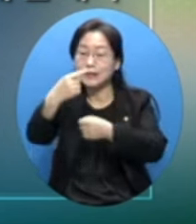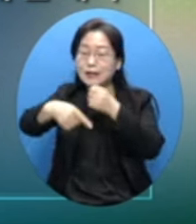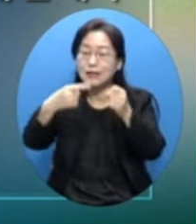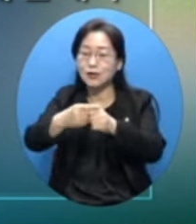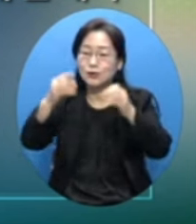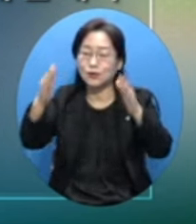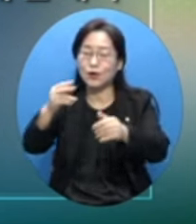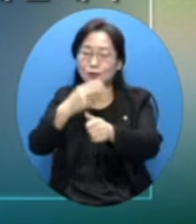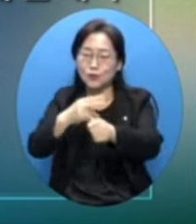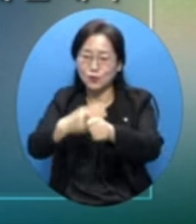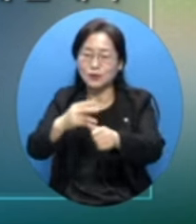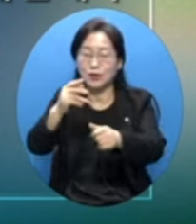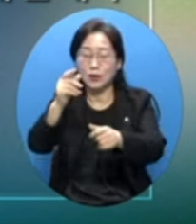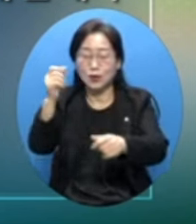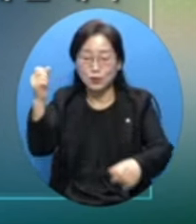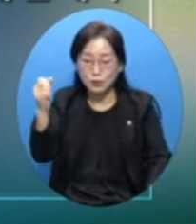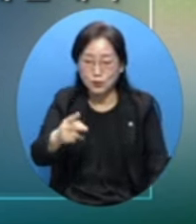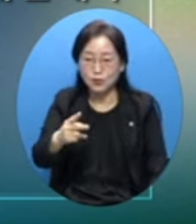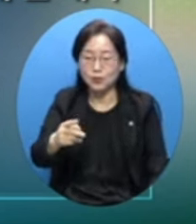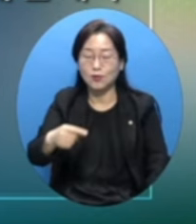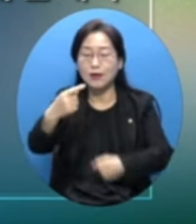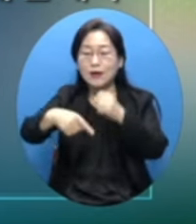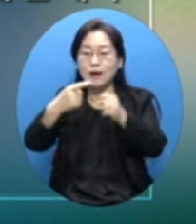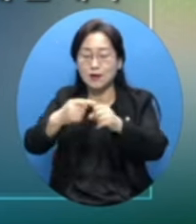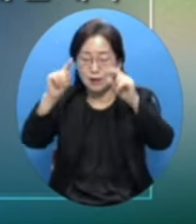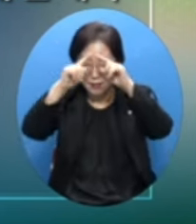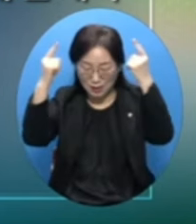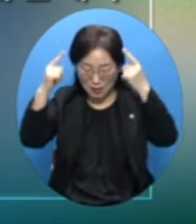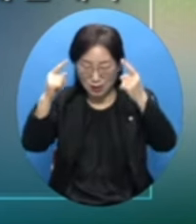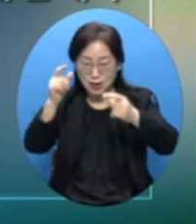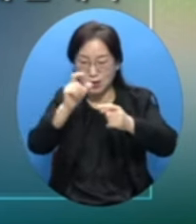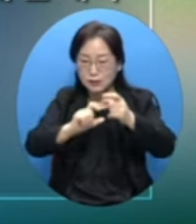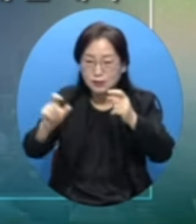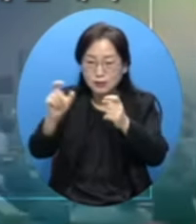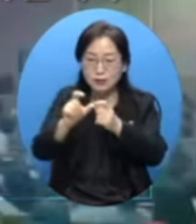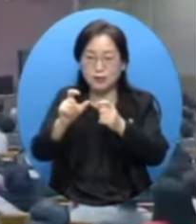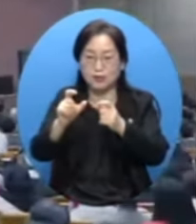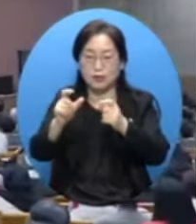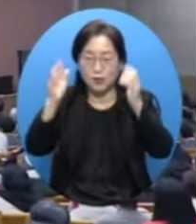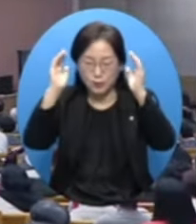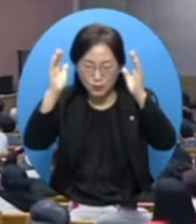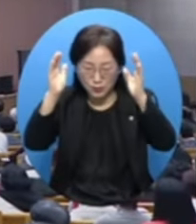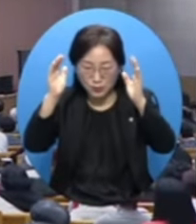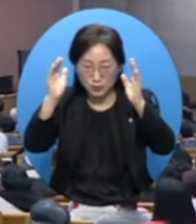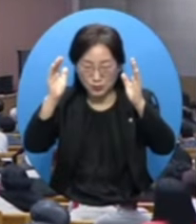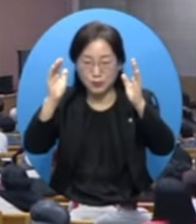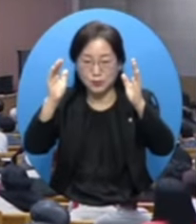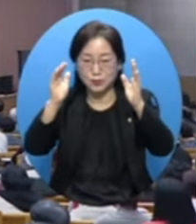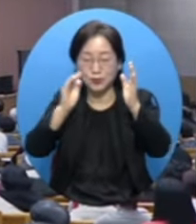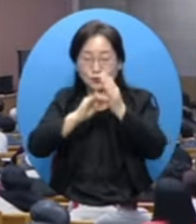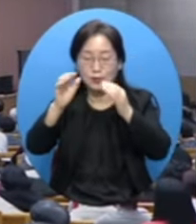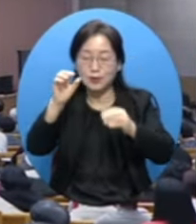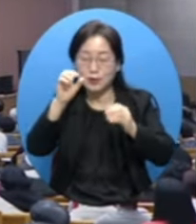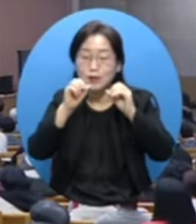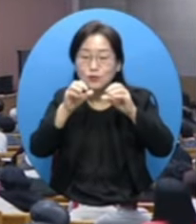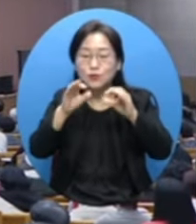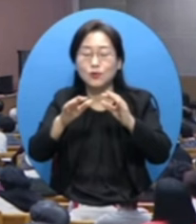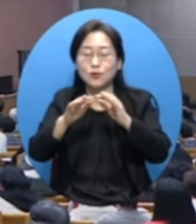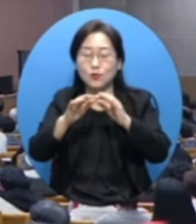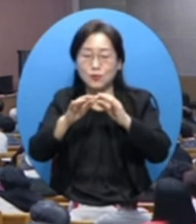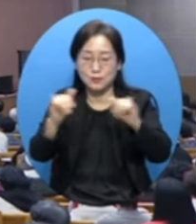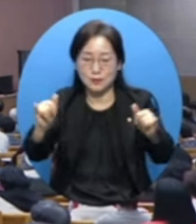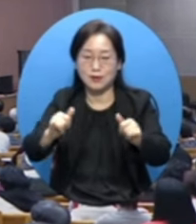교사로 또 1년을 대학 확보해서 더 공부하면서 선교사 훈련 받으며